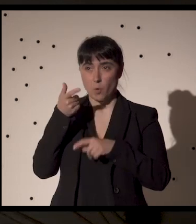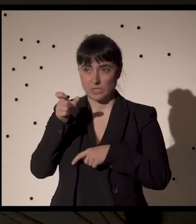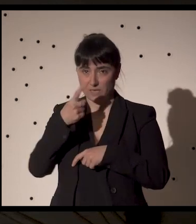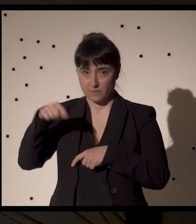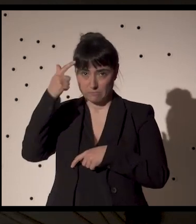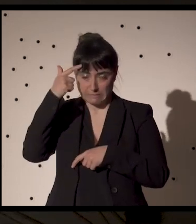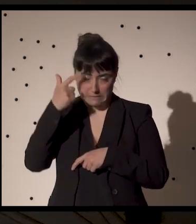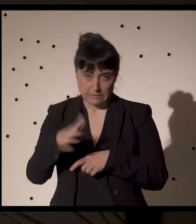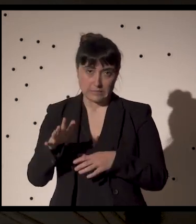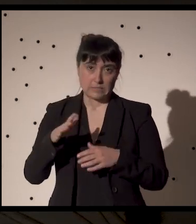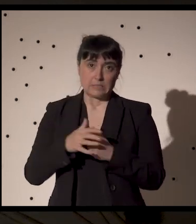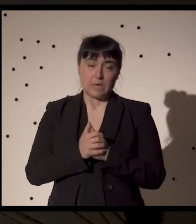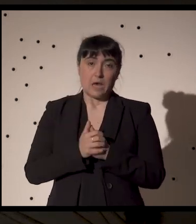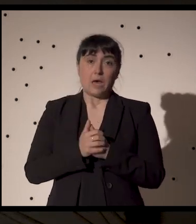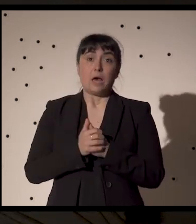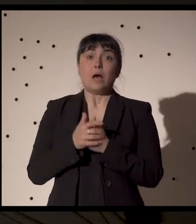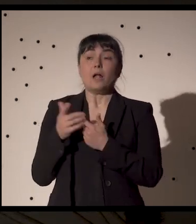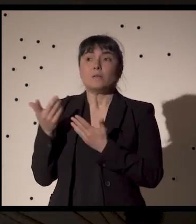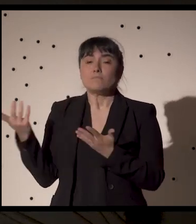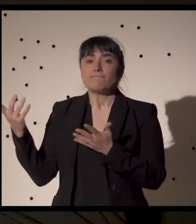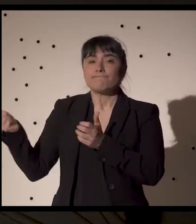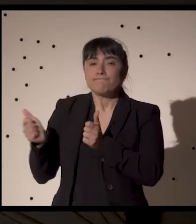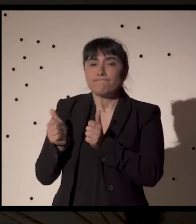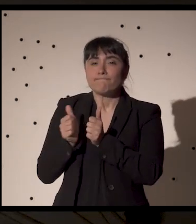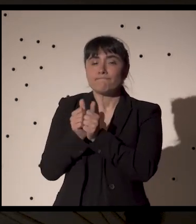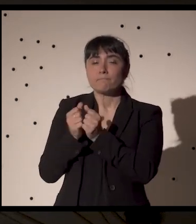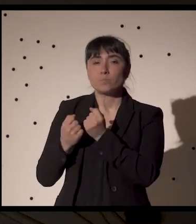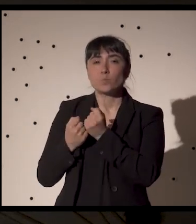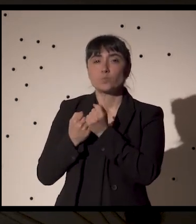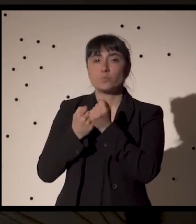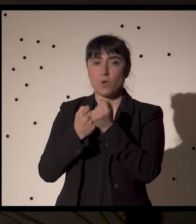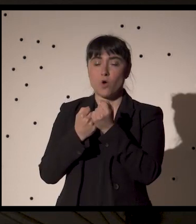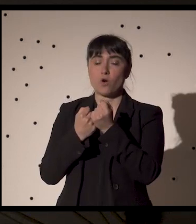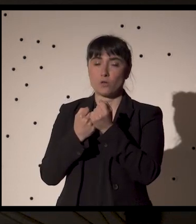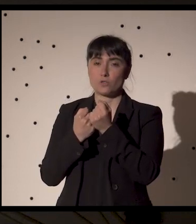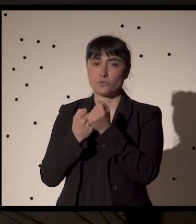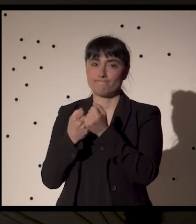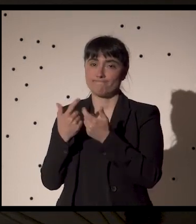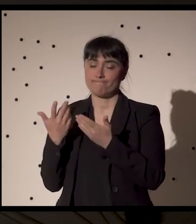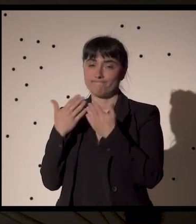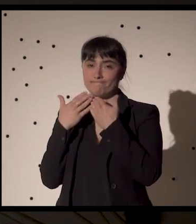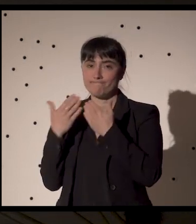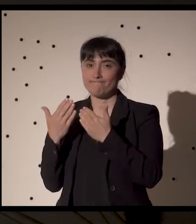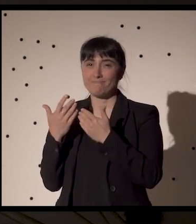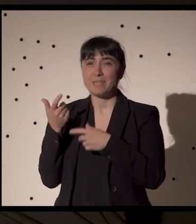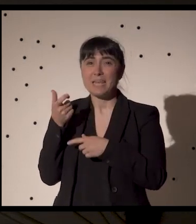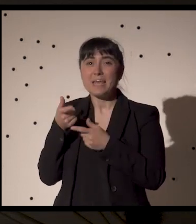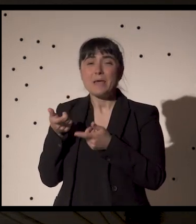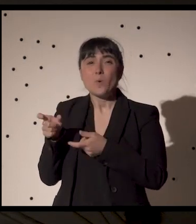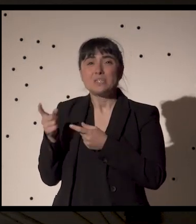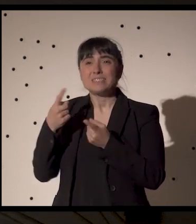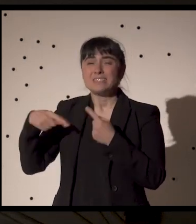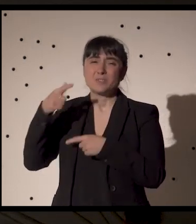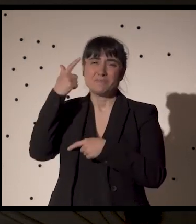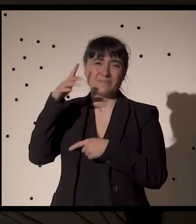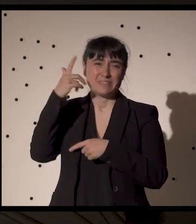vicine al di là poi delle vicende finanziarie che naturalmente hanno colpito tutti ma insomma non è